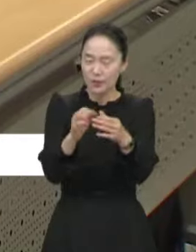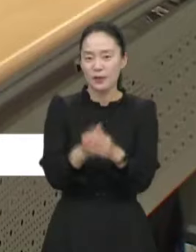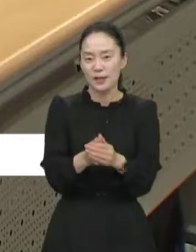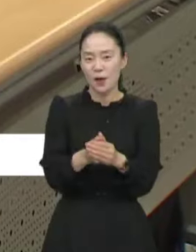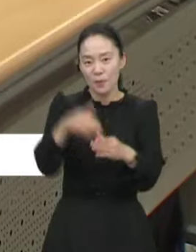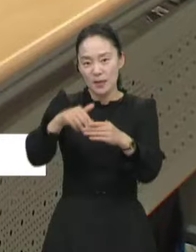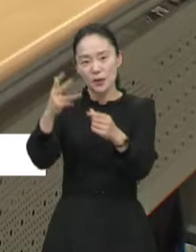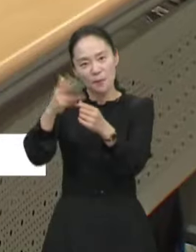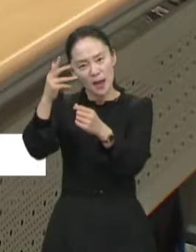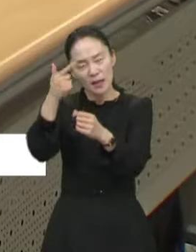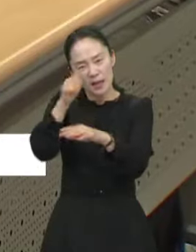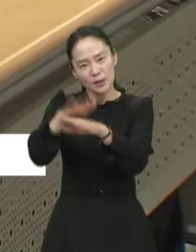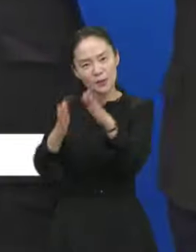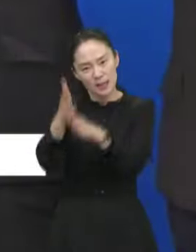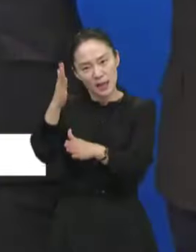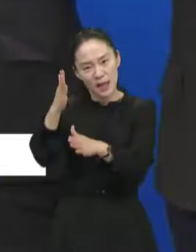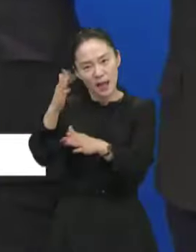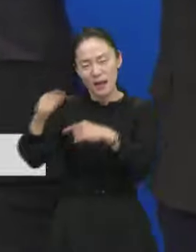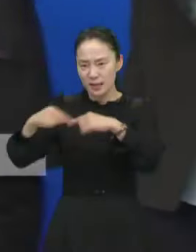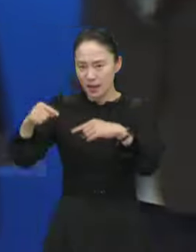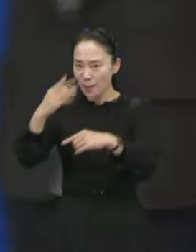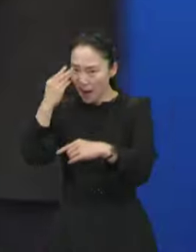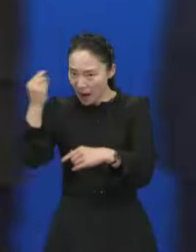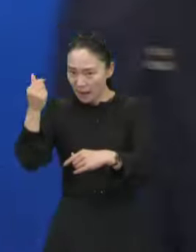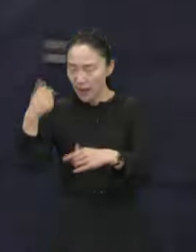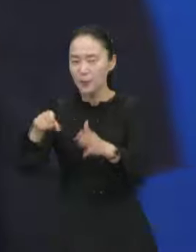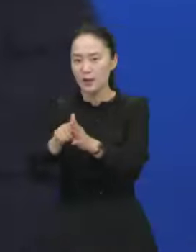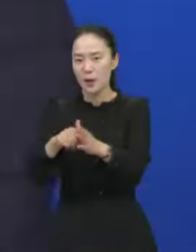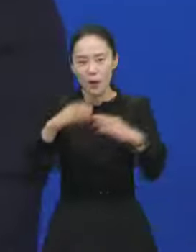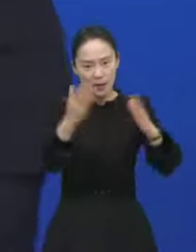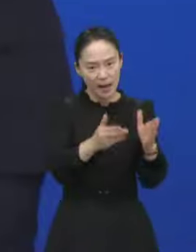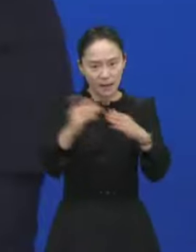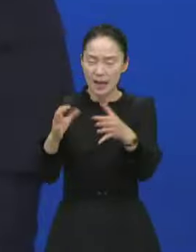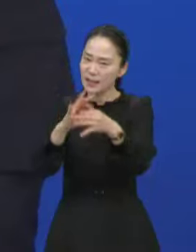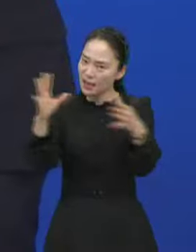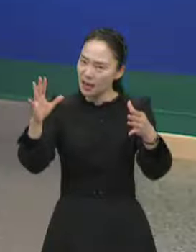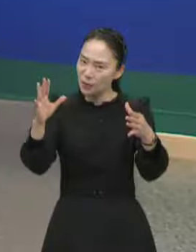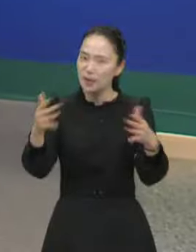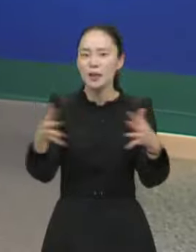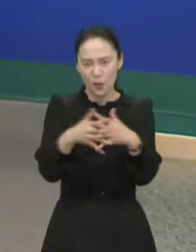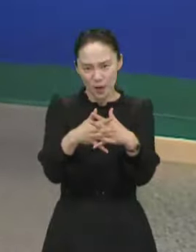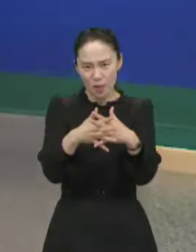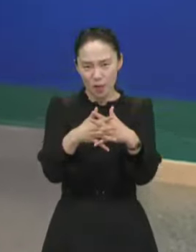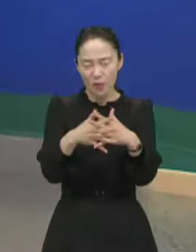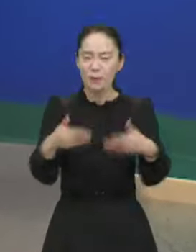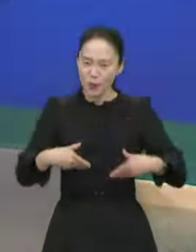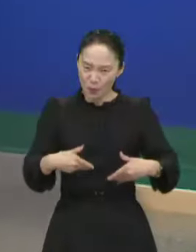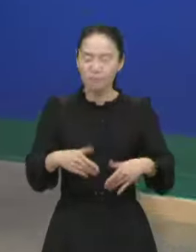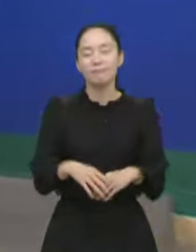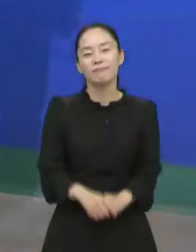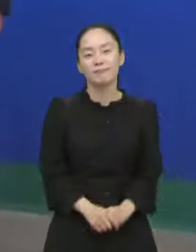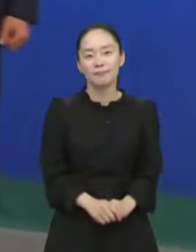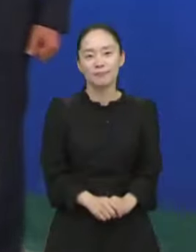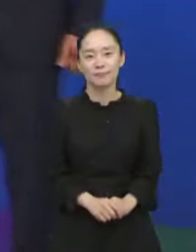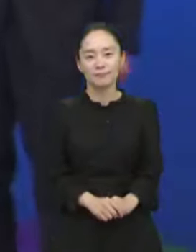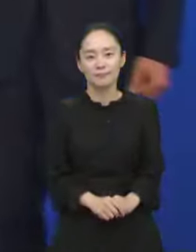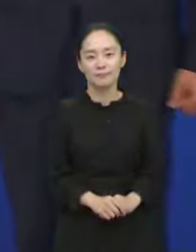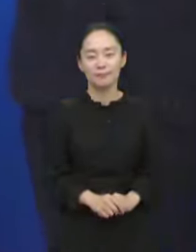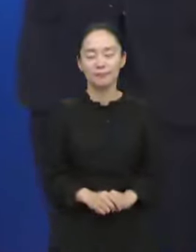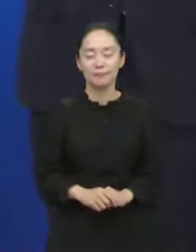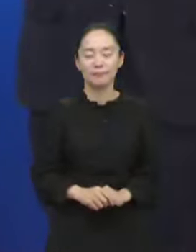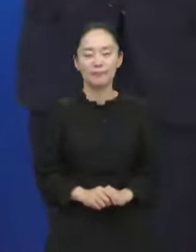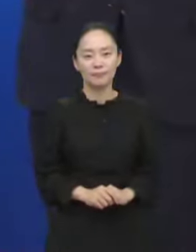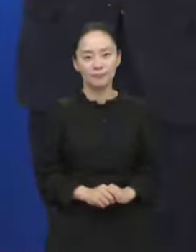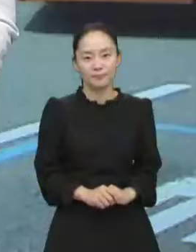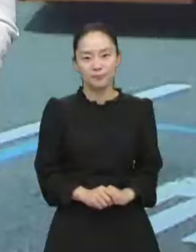대전 시정의 원활한 추진을 위한 초당적 협력이 무엇보다 중요한 과제로 떠올랐습니다 TJB 조혜원